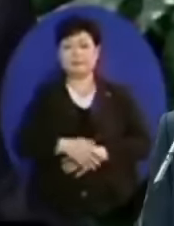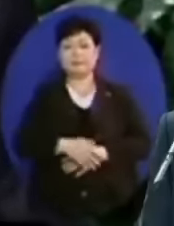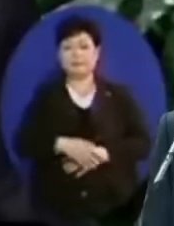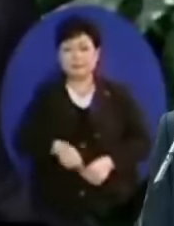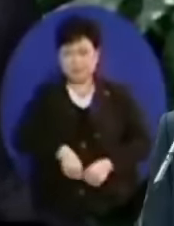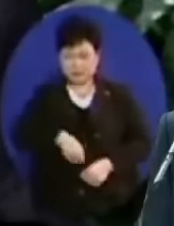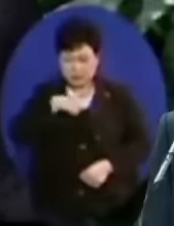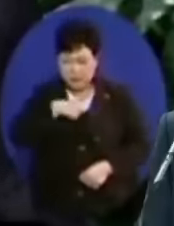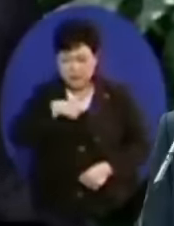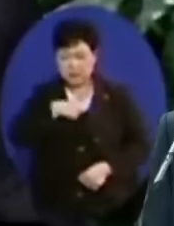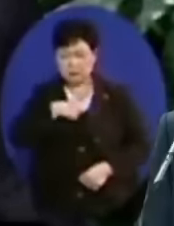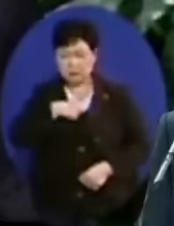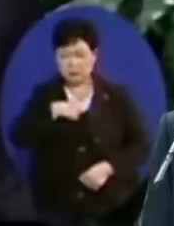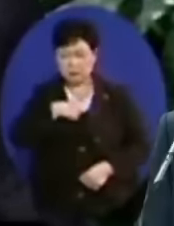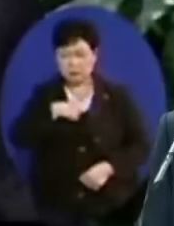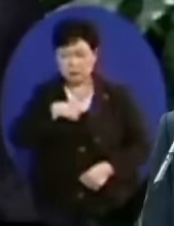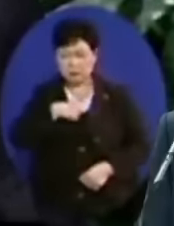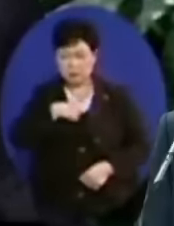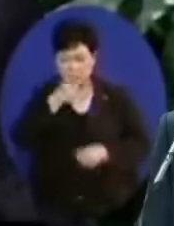진실로 회개하고